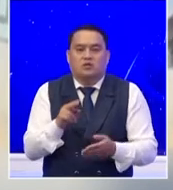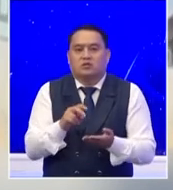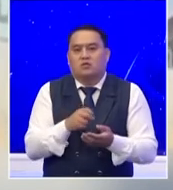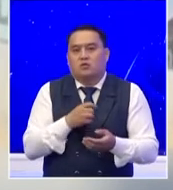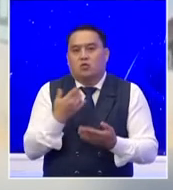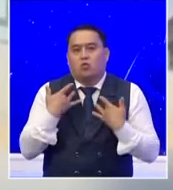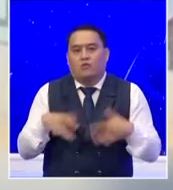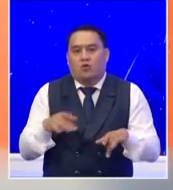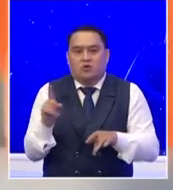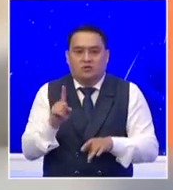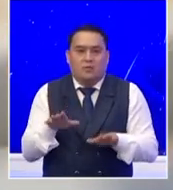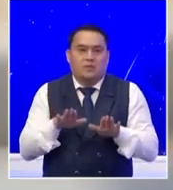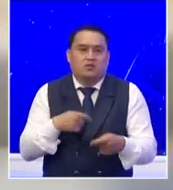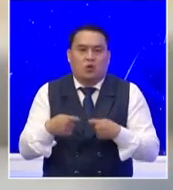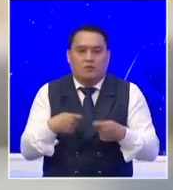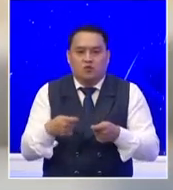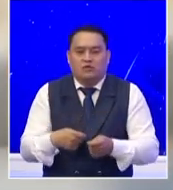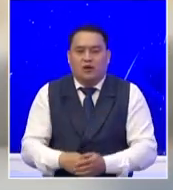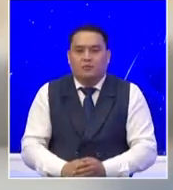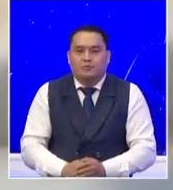Проблему пытаются решить местные власти.